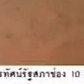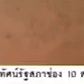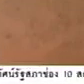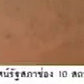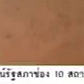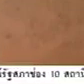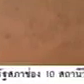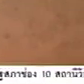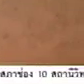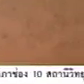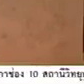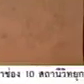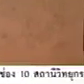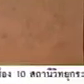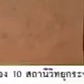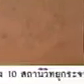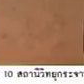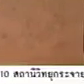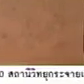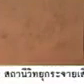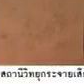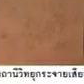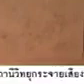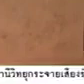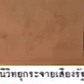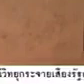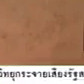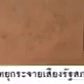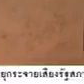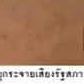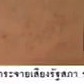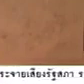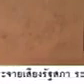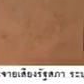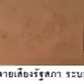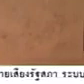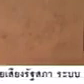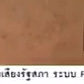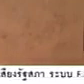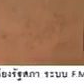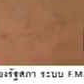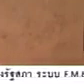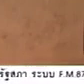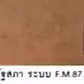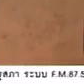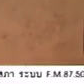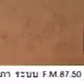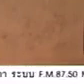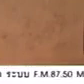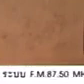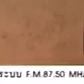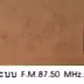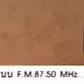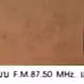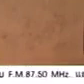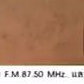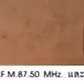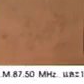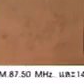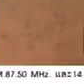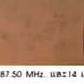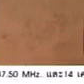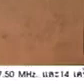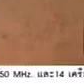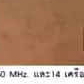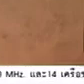ให้ท่านเสรีอภิปรายต่อแล้วท่านเสรีก็ไม่ต้องเกริ่นนานมากนะครับเข้าเนื้อหาเลยครับเอาโป้งเดียวจอดเลย